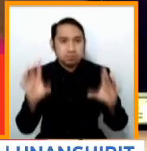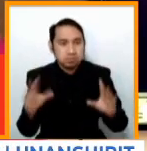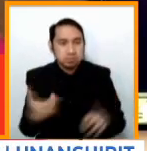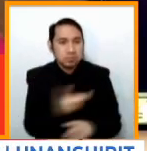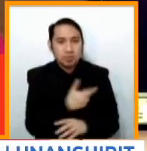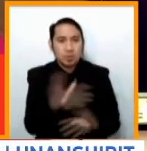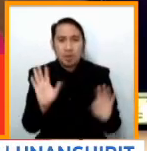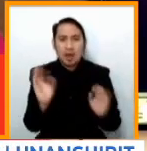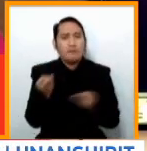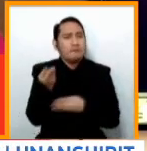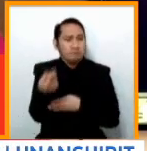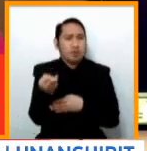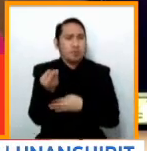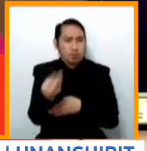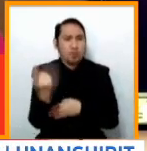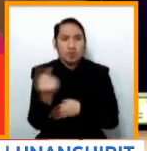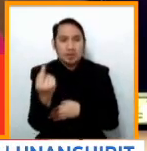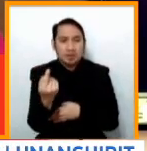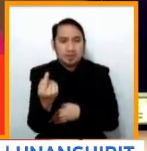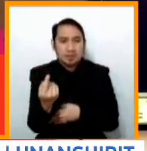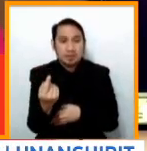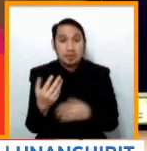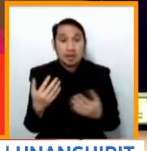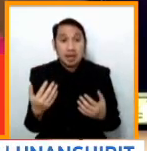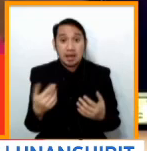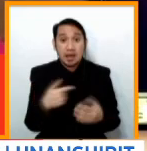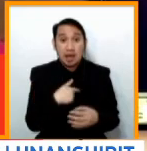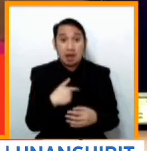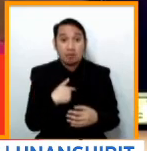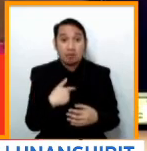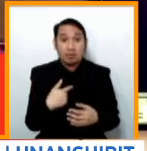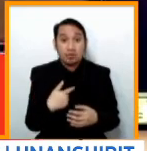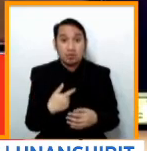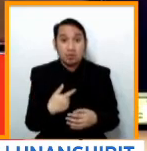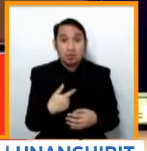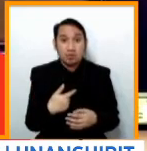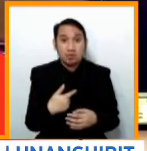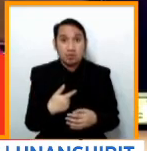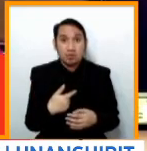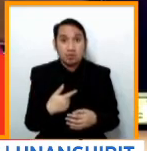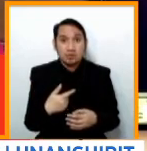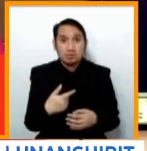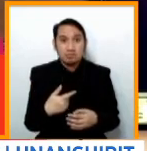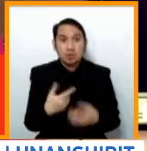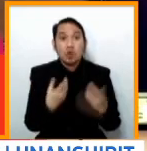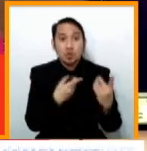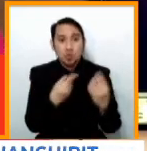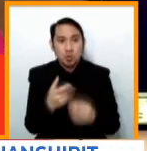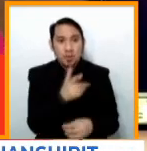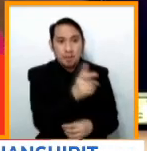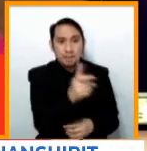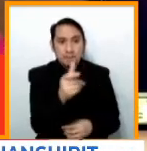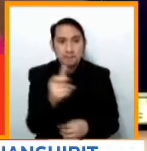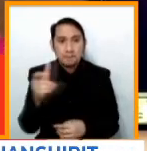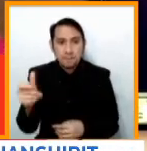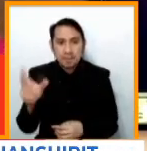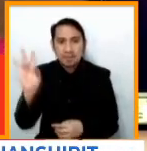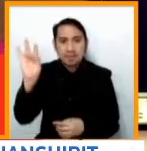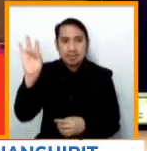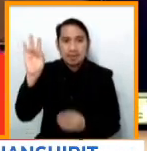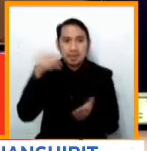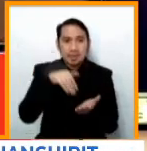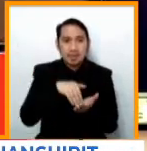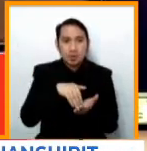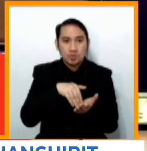bilang nagpabakuna ng mahigit 7,000 tao, napatunayan po namin na walang namatay ni